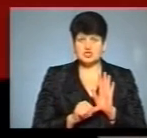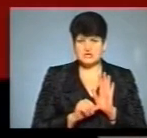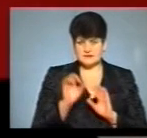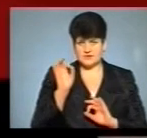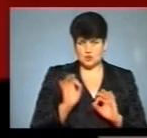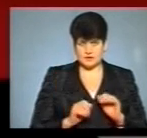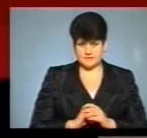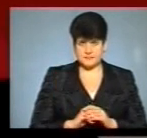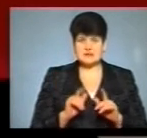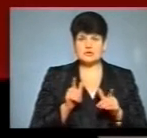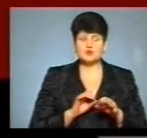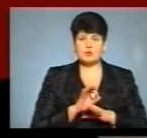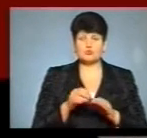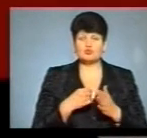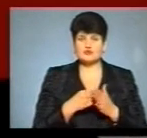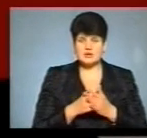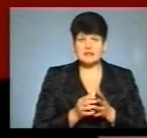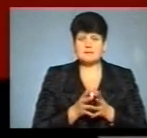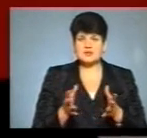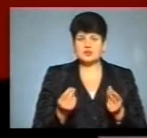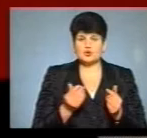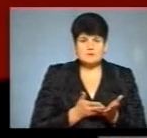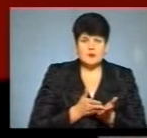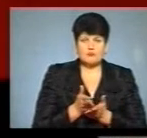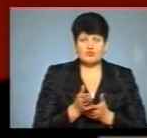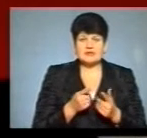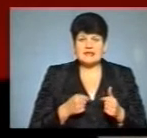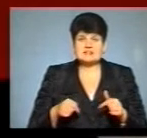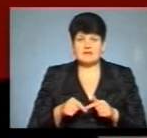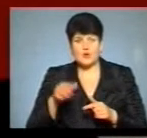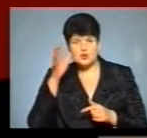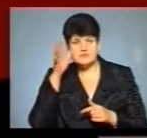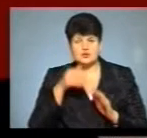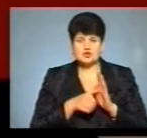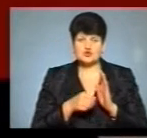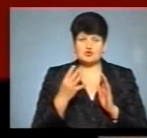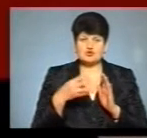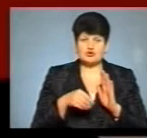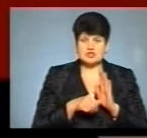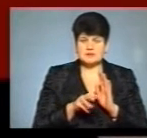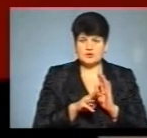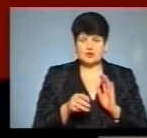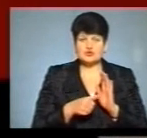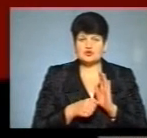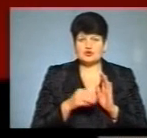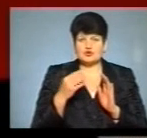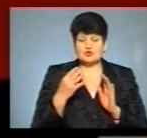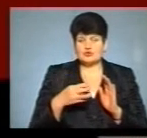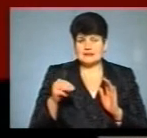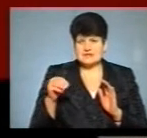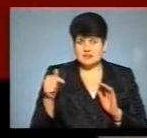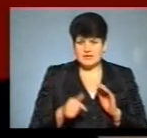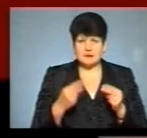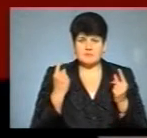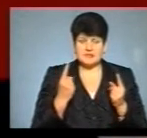6%. Згідно з проєктом бюджету, найбільше грошей спрямують на такі сфери, як освіта – 646 мільйонів 600 тисяч гривень, капітальне будівництво